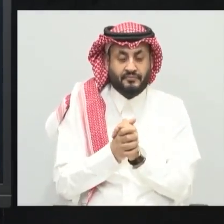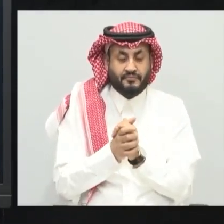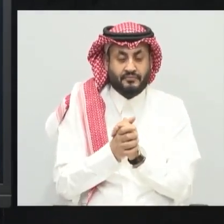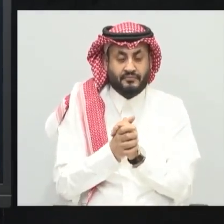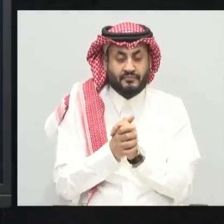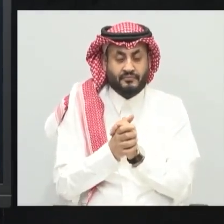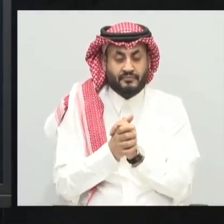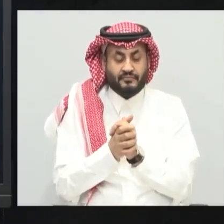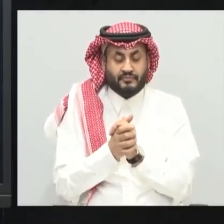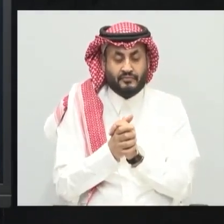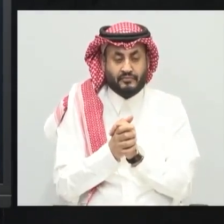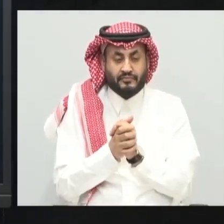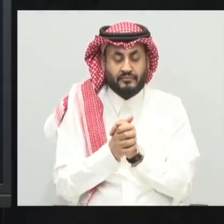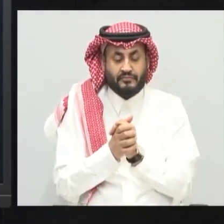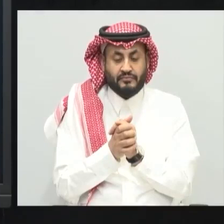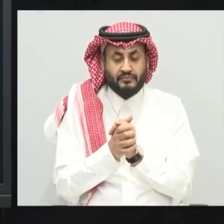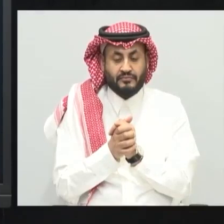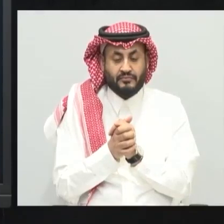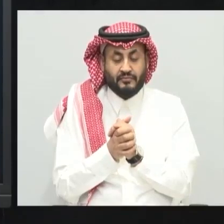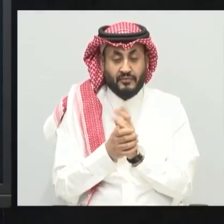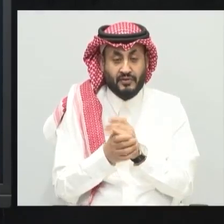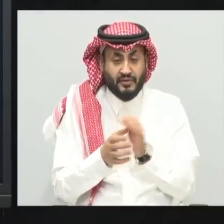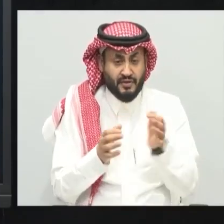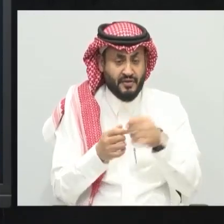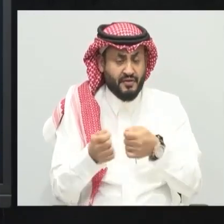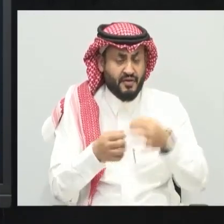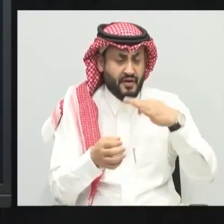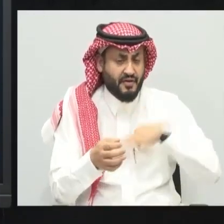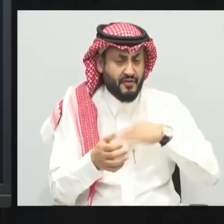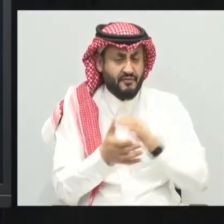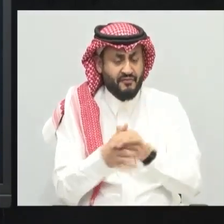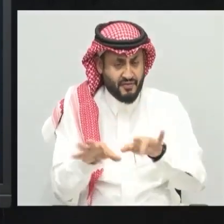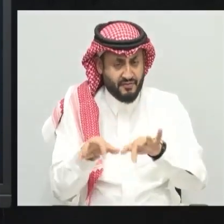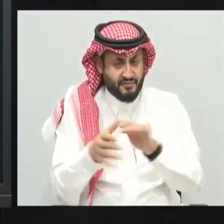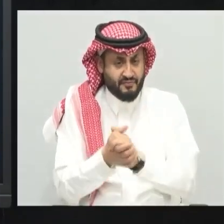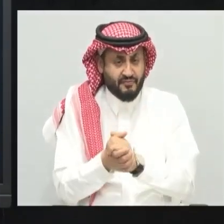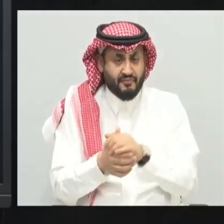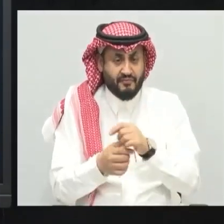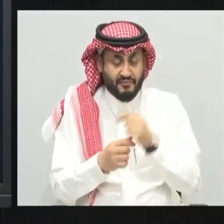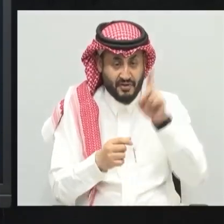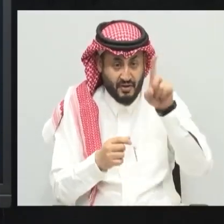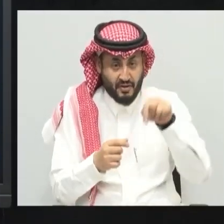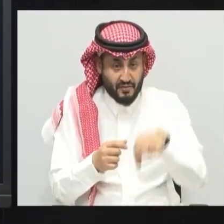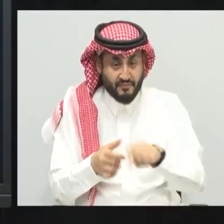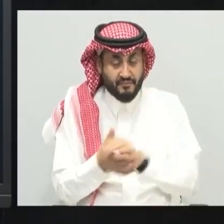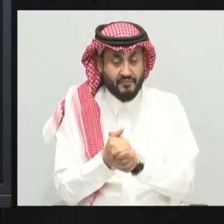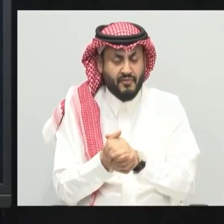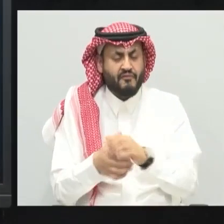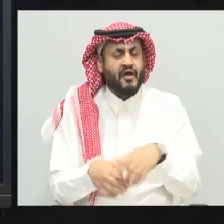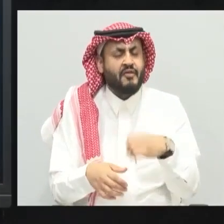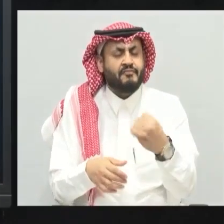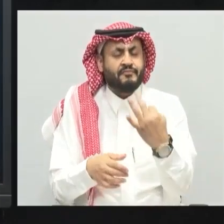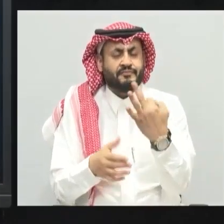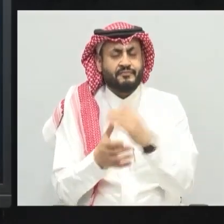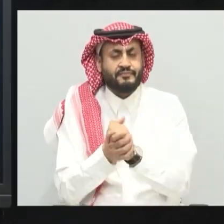جغرافيا حينما تستفيد وتستثمر من التقنيه ولا شك ان اليوم يوجد كثير